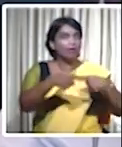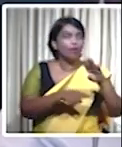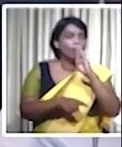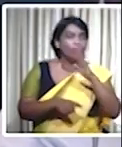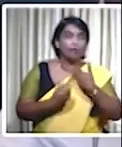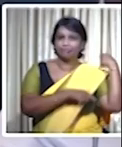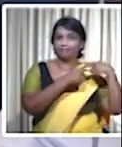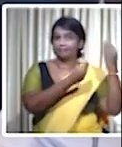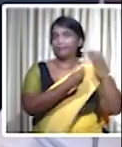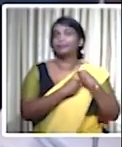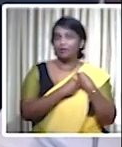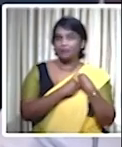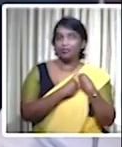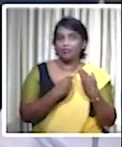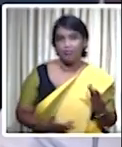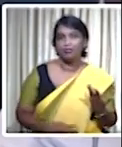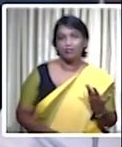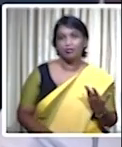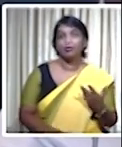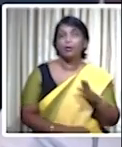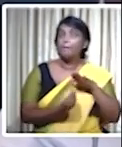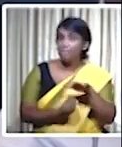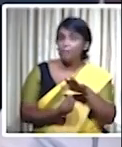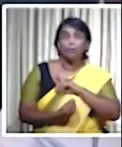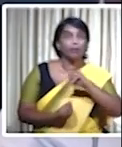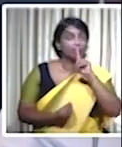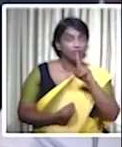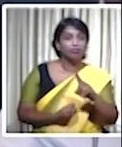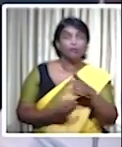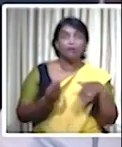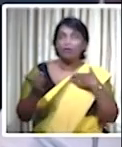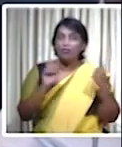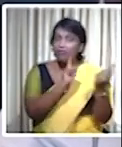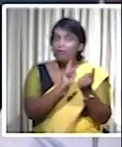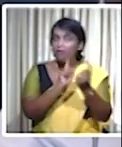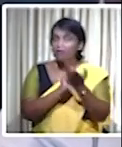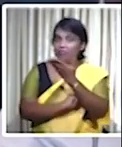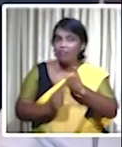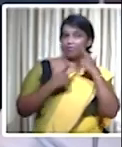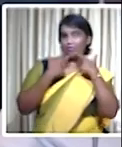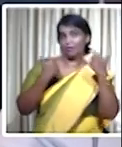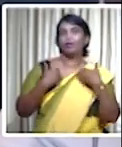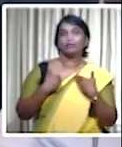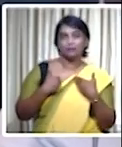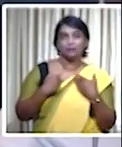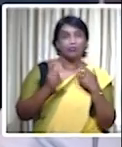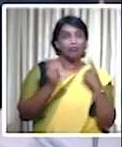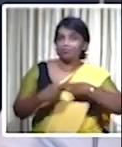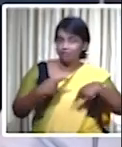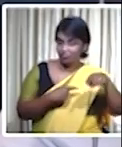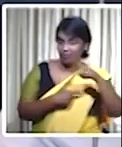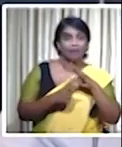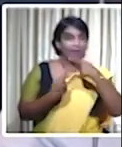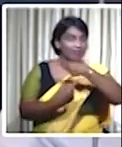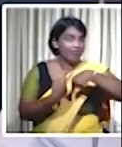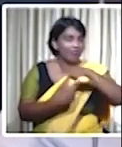මිනිස්සෙකුට ජාන වලින් එන දේ. ඒක මට වෙනස් කරන්න බෑ. පරිසරය කියන්නේ ඒ ආශ්‍රය කරන පිරිස නිසා ඇති වෙන පෞරුෂය. ආශ්‍රය කරන පිරිස